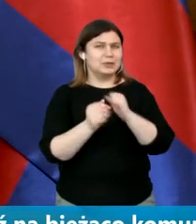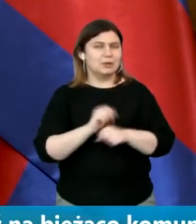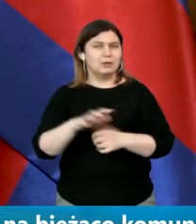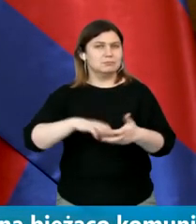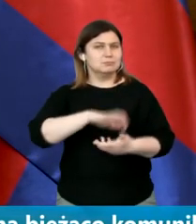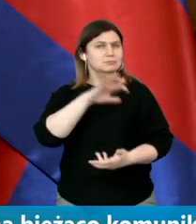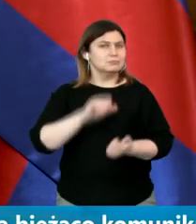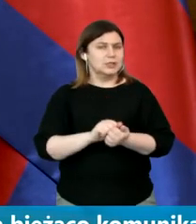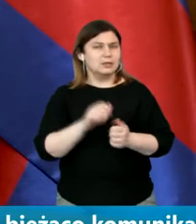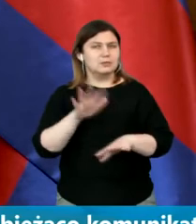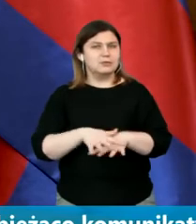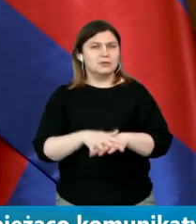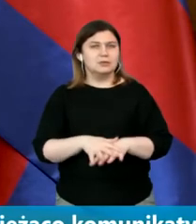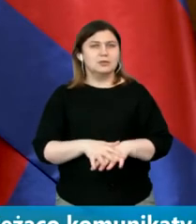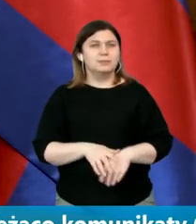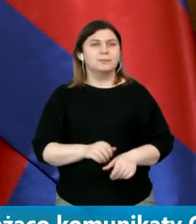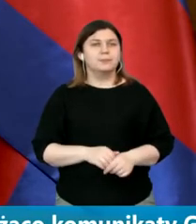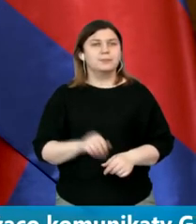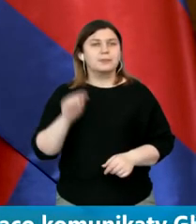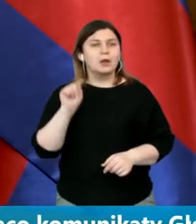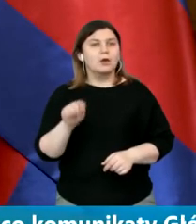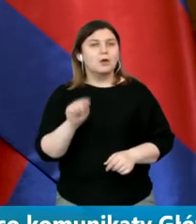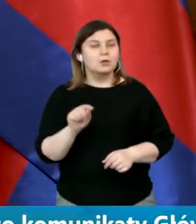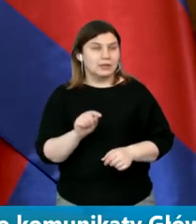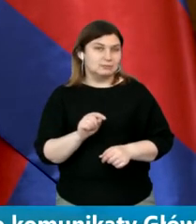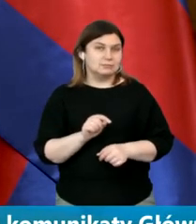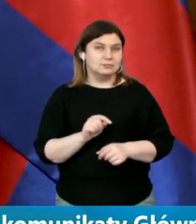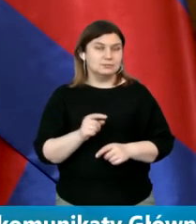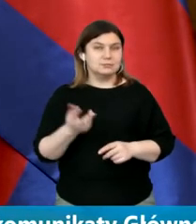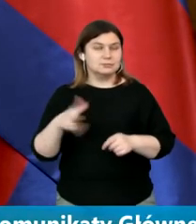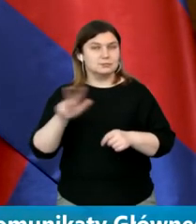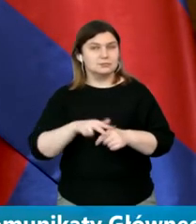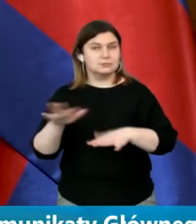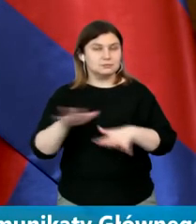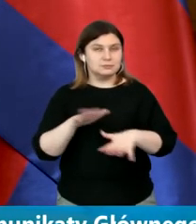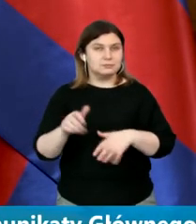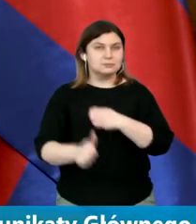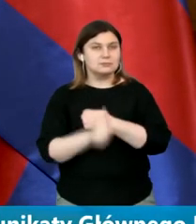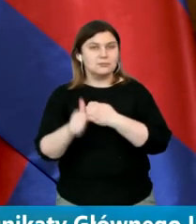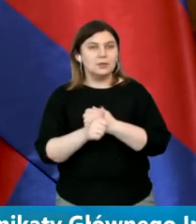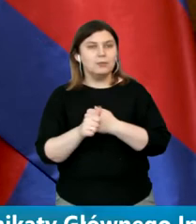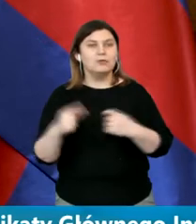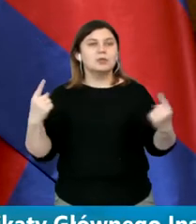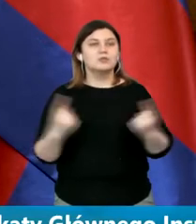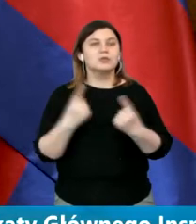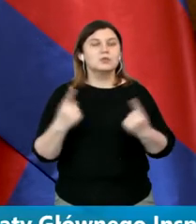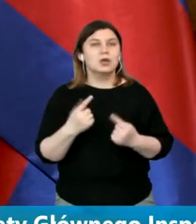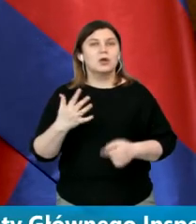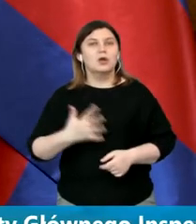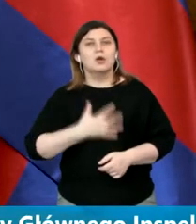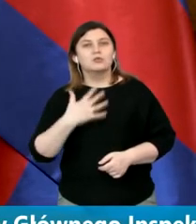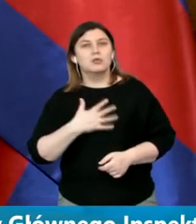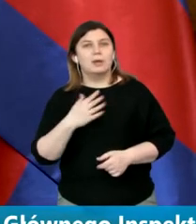nasz system. Ona niestety w niektórych miejscach no, powoduje sytuację, gdzie czujemy pewną